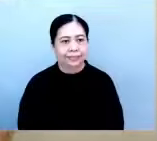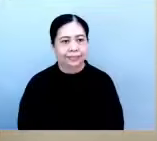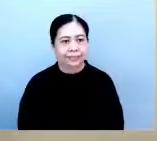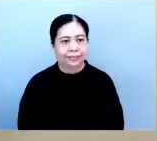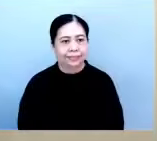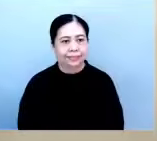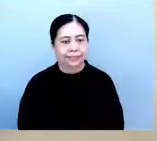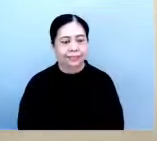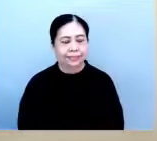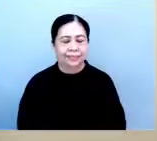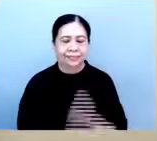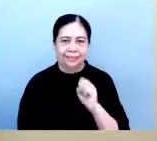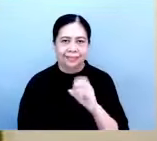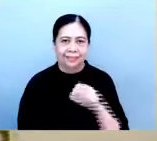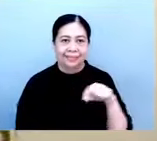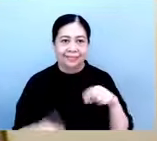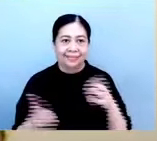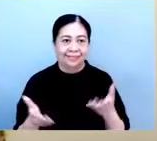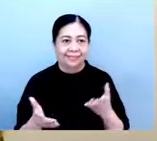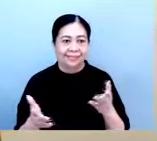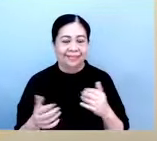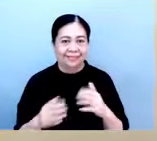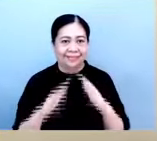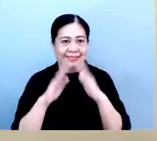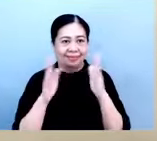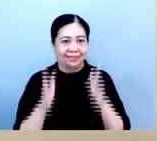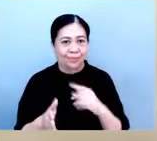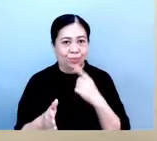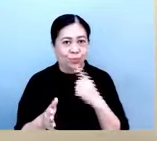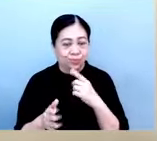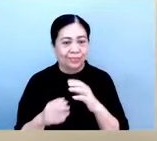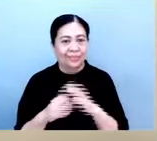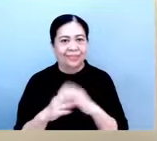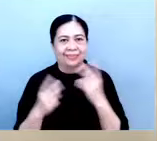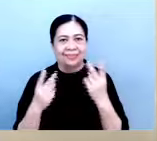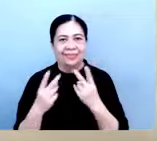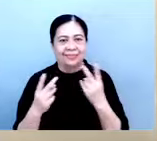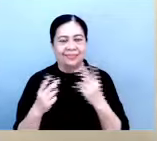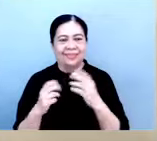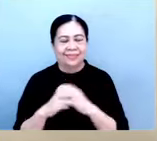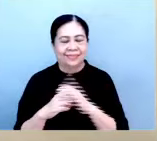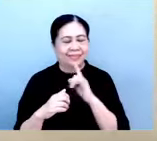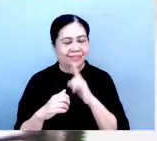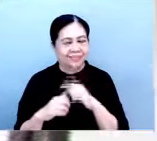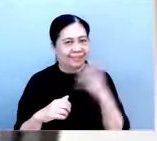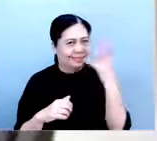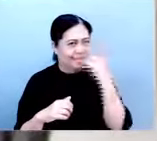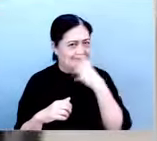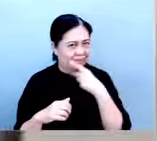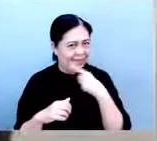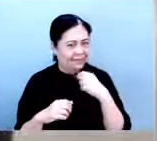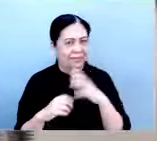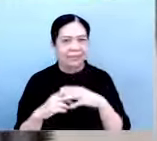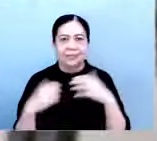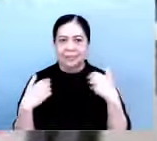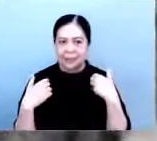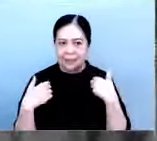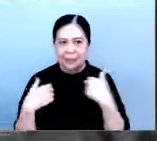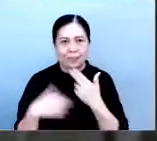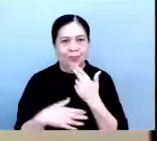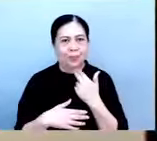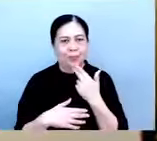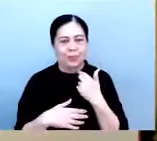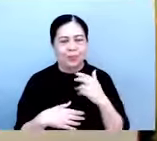So, eto na nga po tayo, ang may bahay na i-visit natin today ay talaga namang napakaganda at meron din siyang cute na